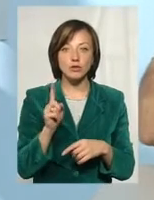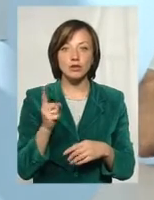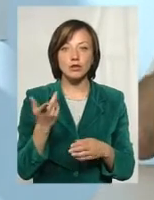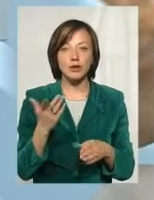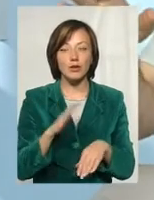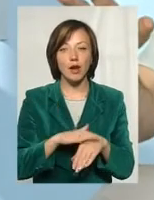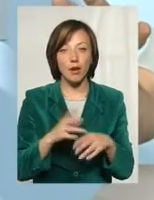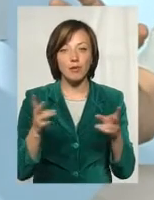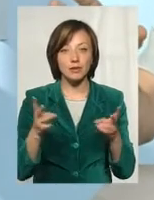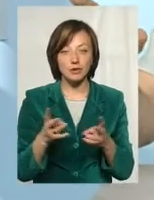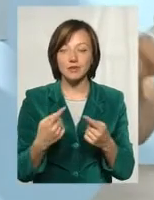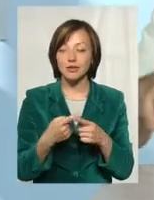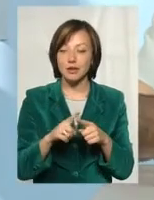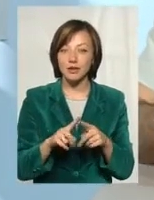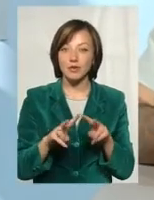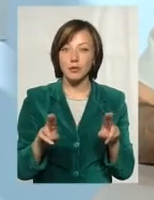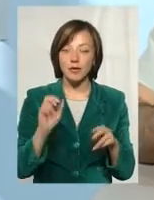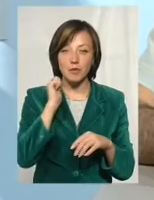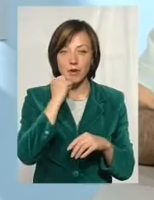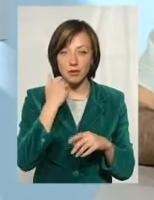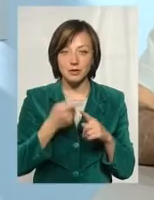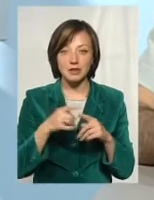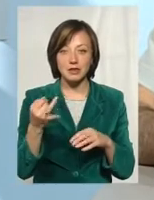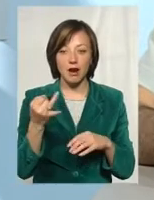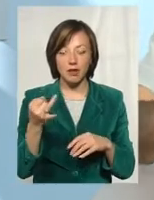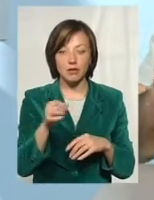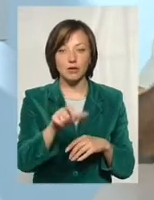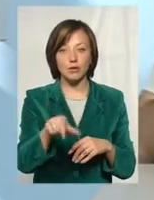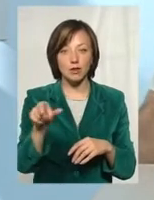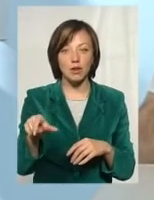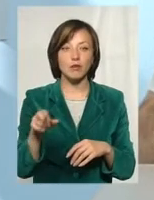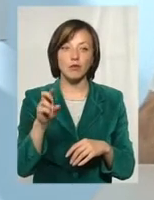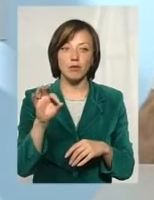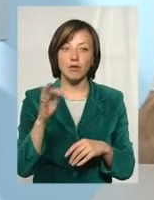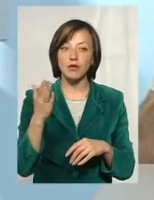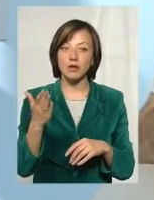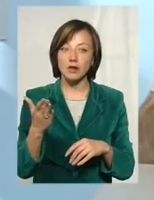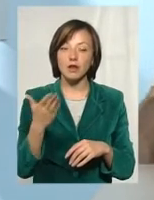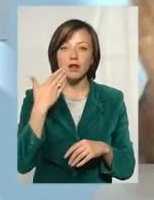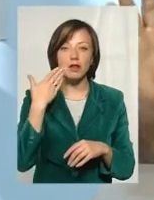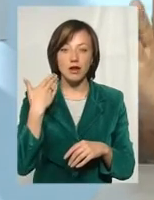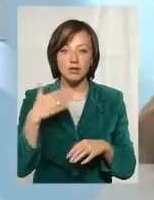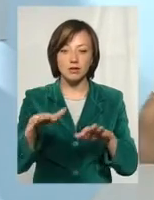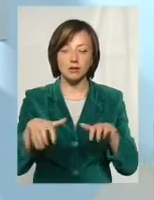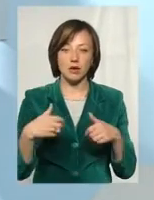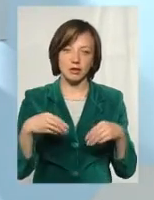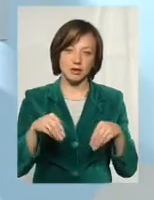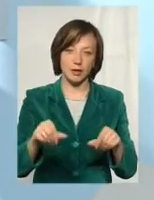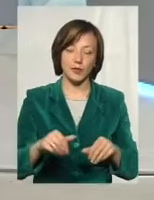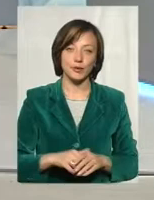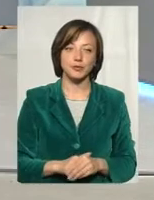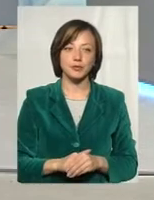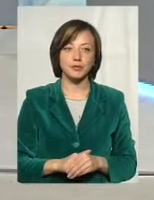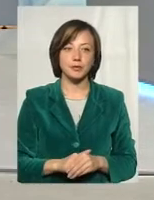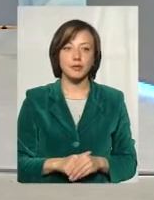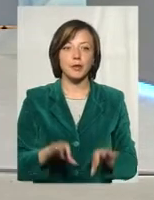рука потрібна. Так само в даному випадку оця бабця цікавить, тому що вона, з неї легко можна забрати землю. У нас є